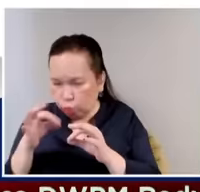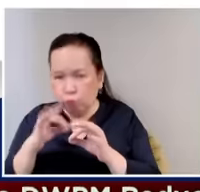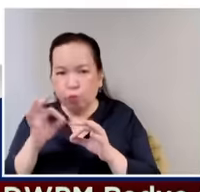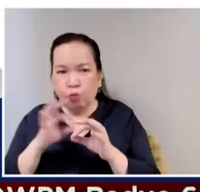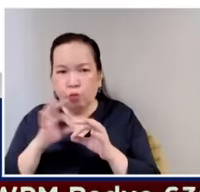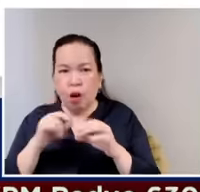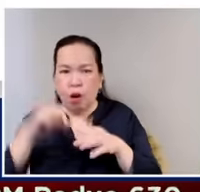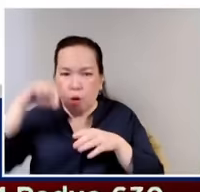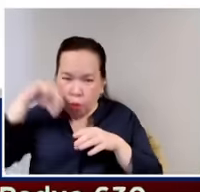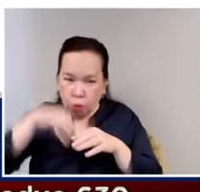buburdahin.